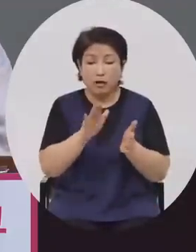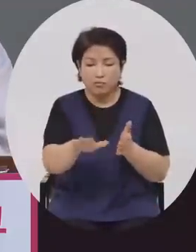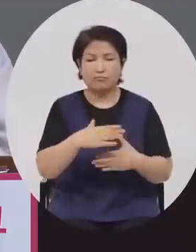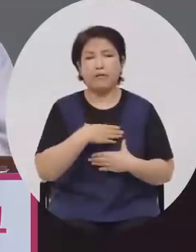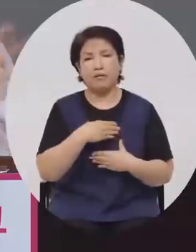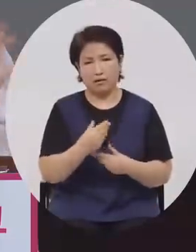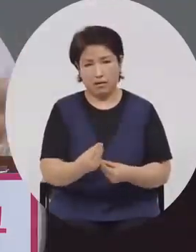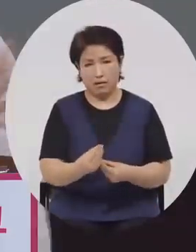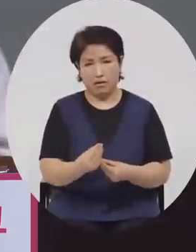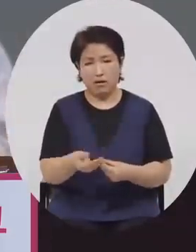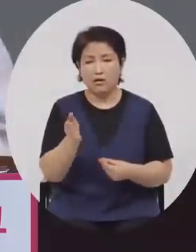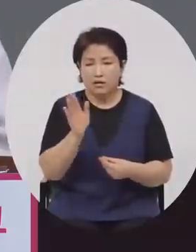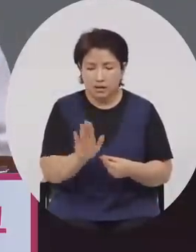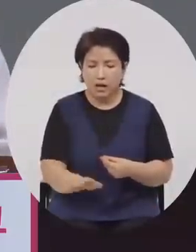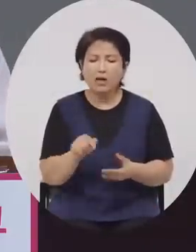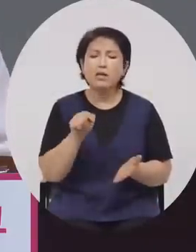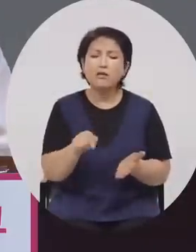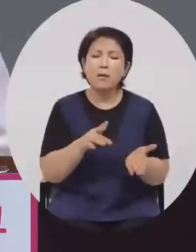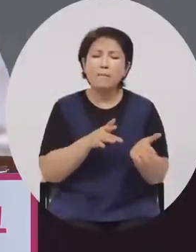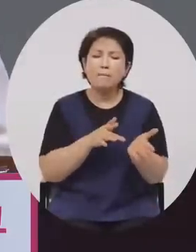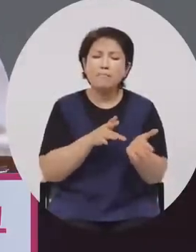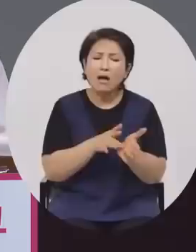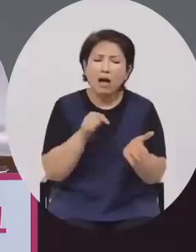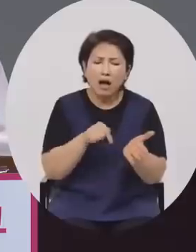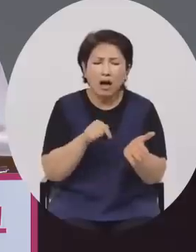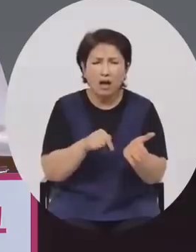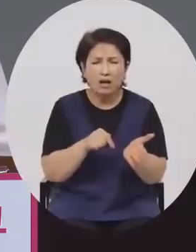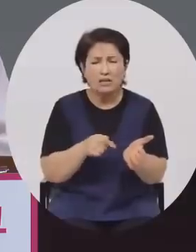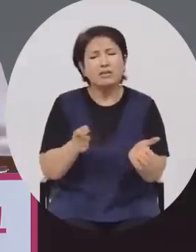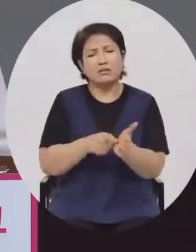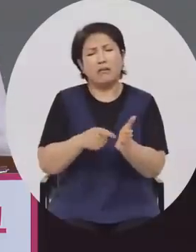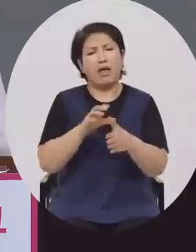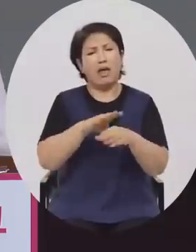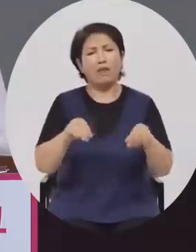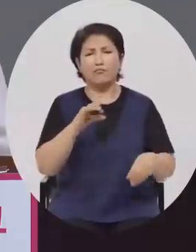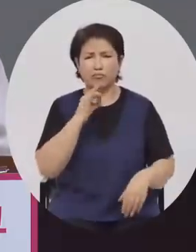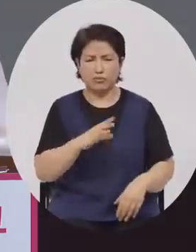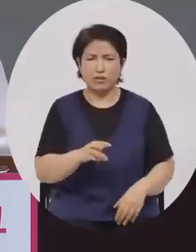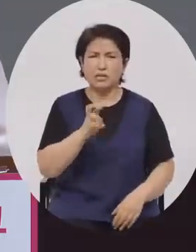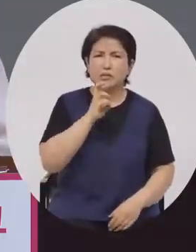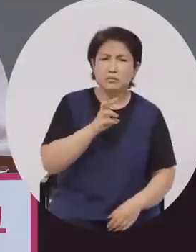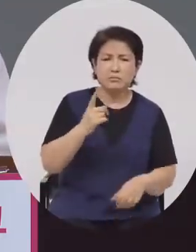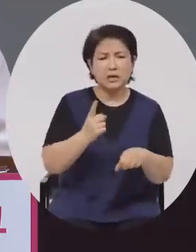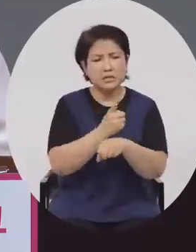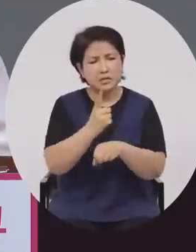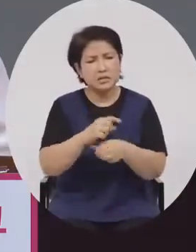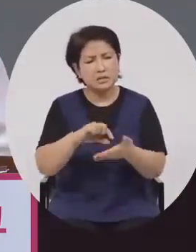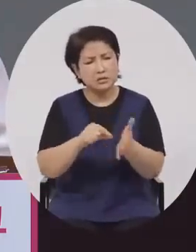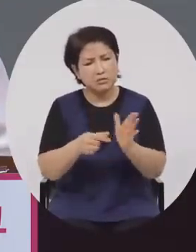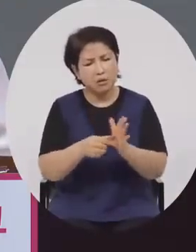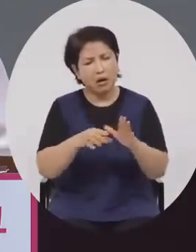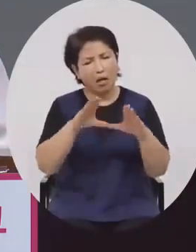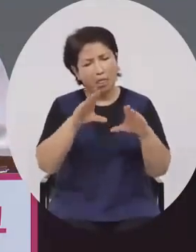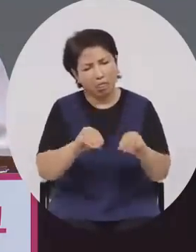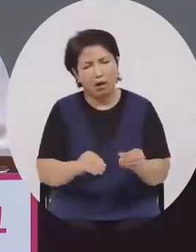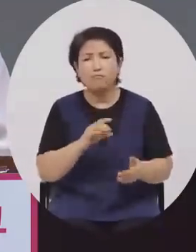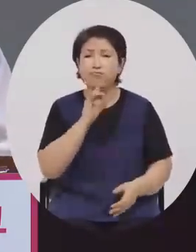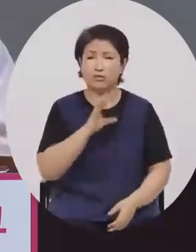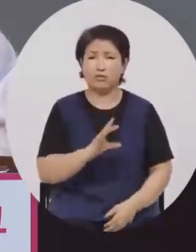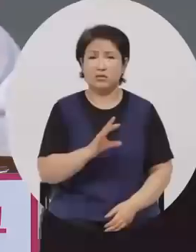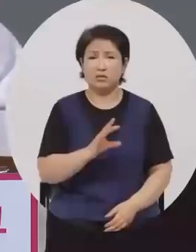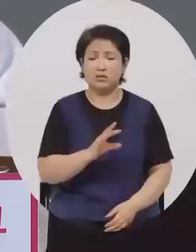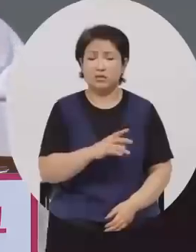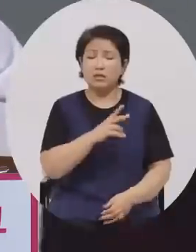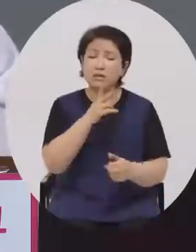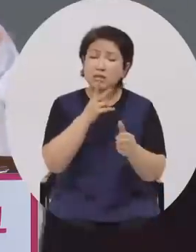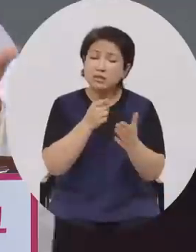이것만 갖고 저절로 되느냐? 안 돼. 이거는 응급치료. 30분, 30분, 1시간, 1시간 응급치료약이란 말이에요.